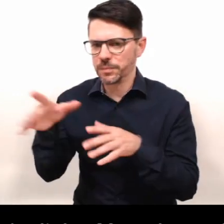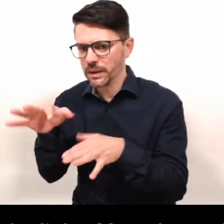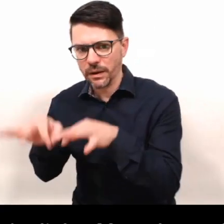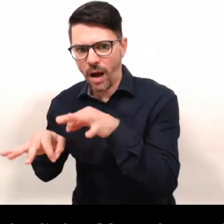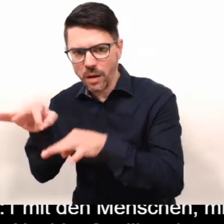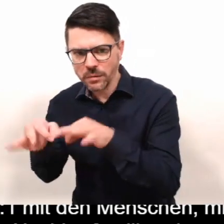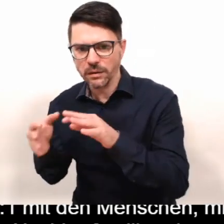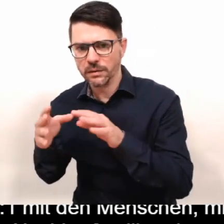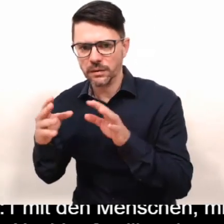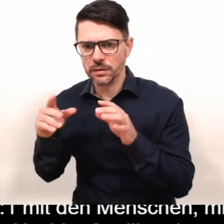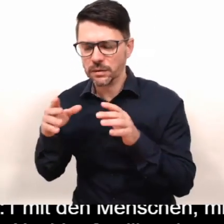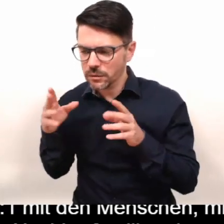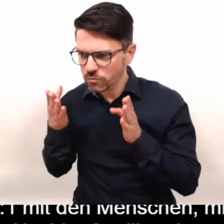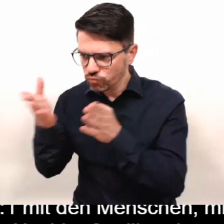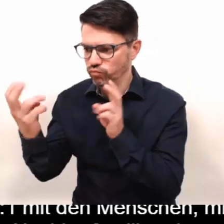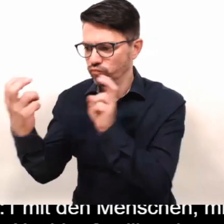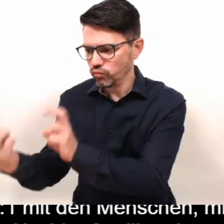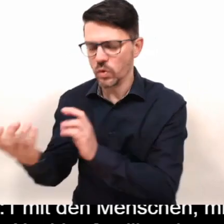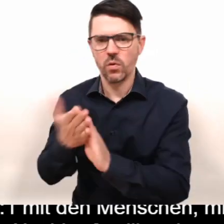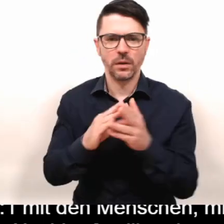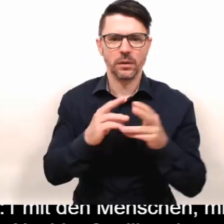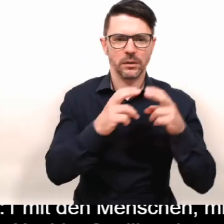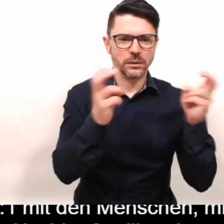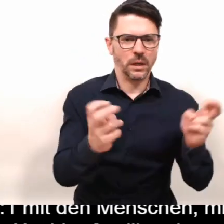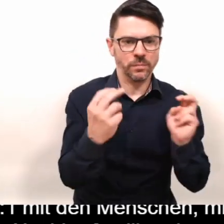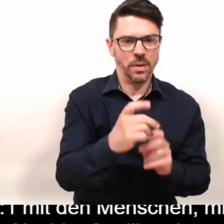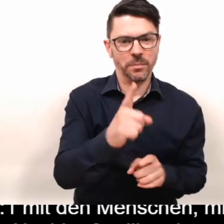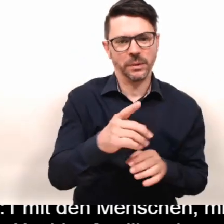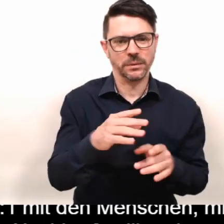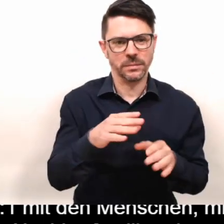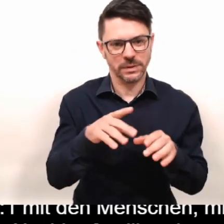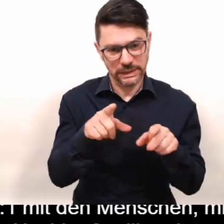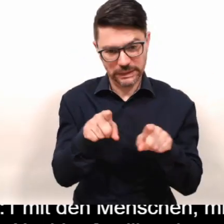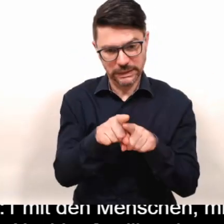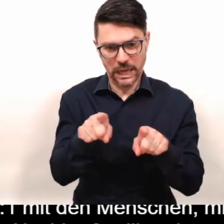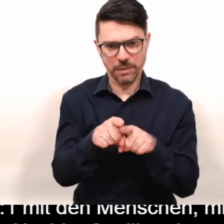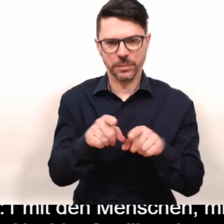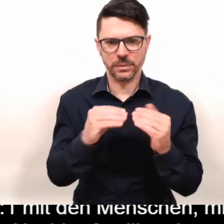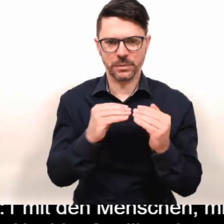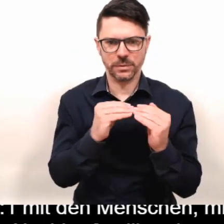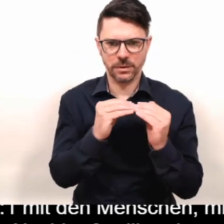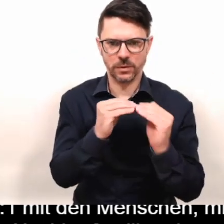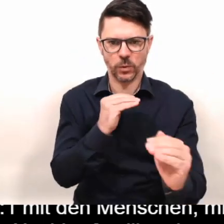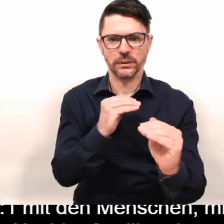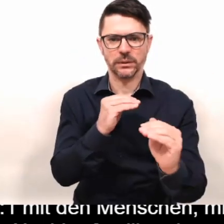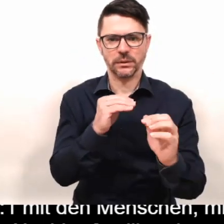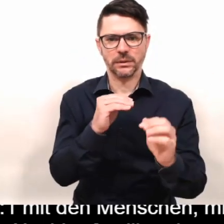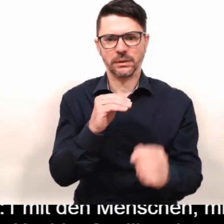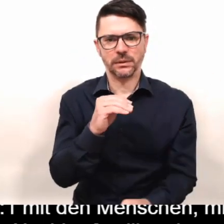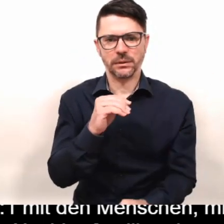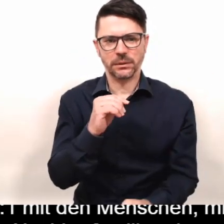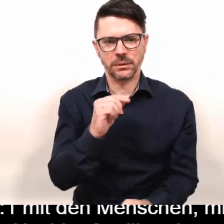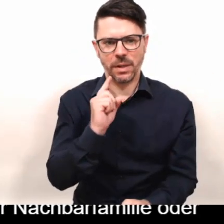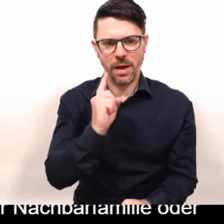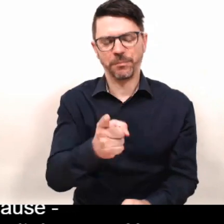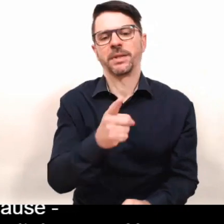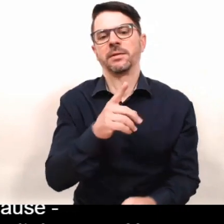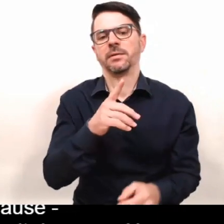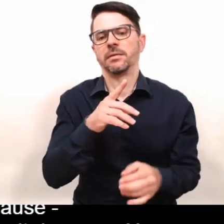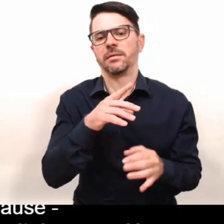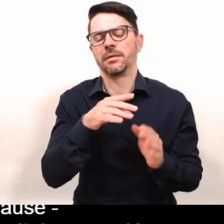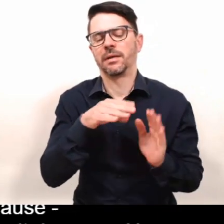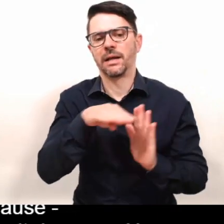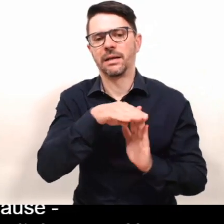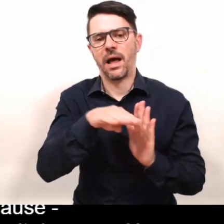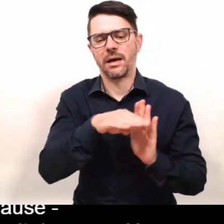tun. Also Sie dürfen mit einer anderen Familie in den Biergarten gehen, dürfen sich sogar an denselben Tisch setzen. Aber in der